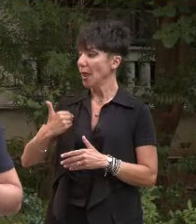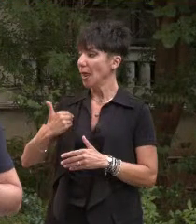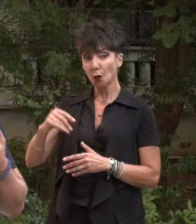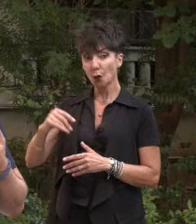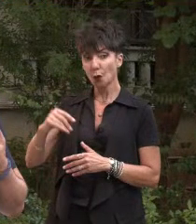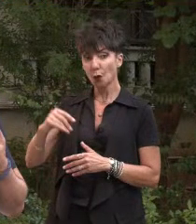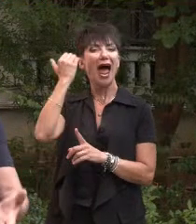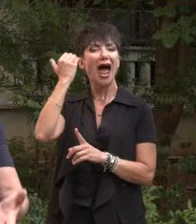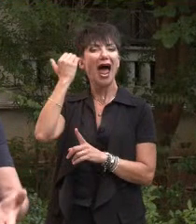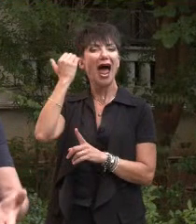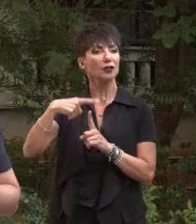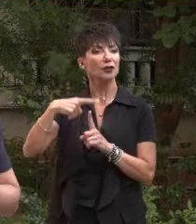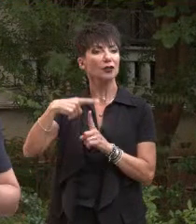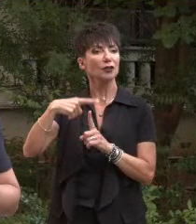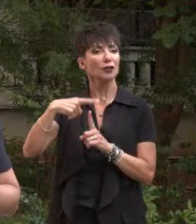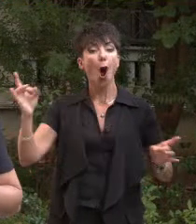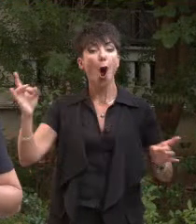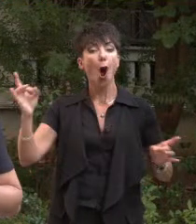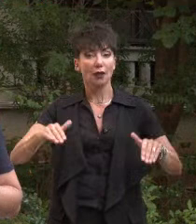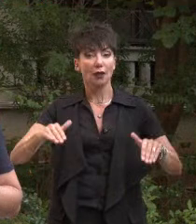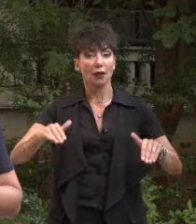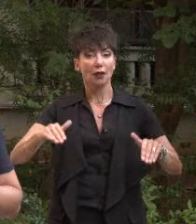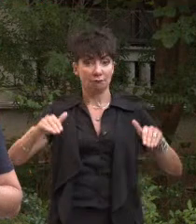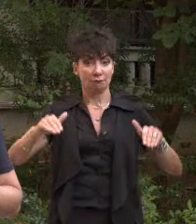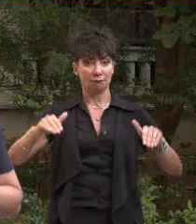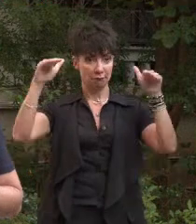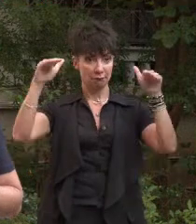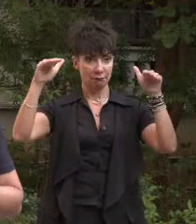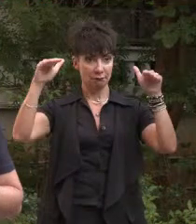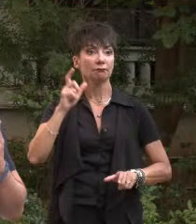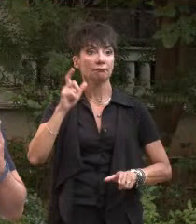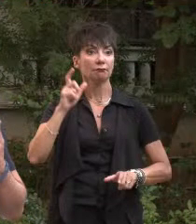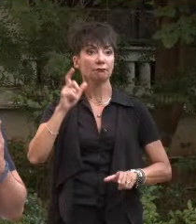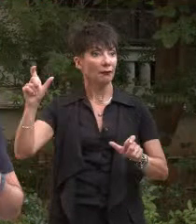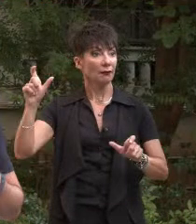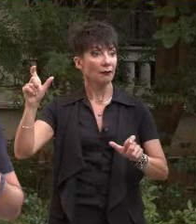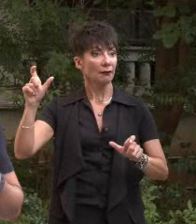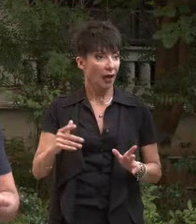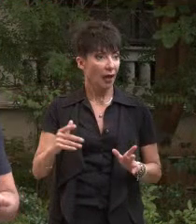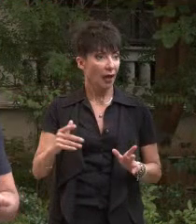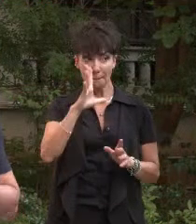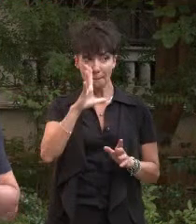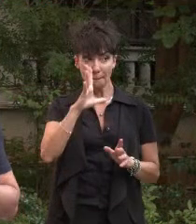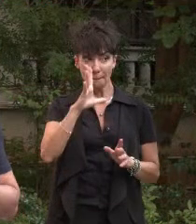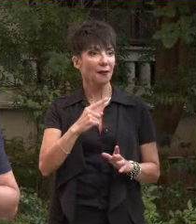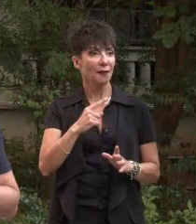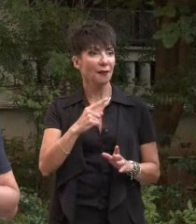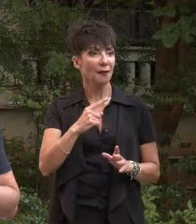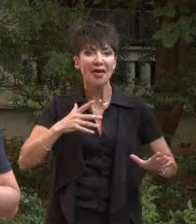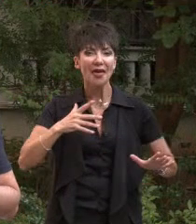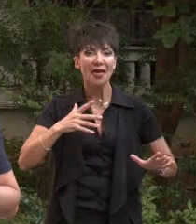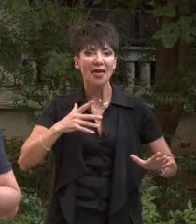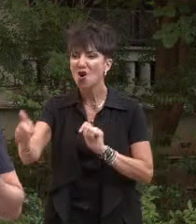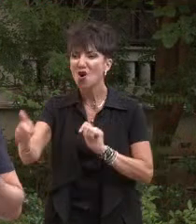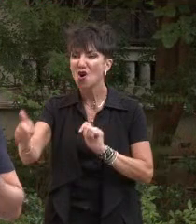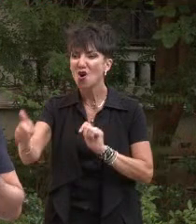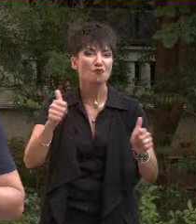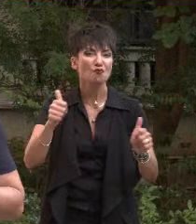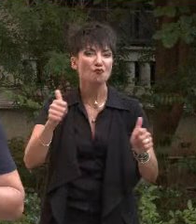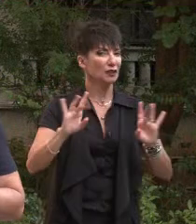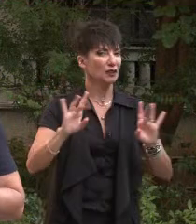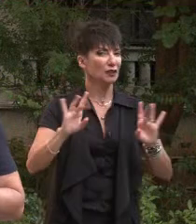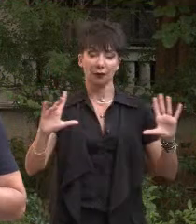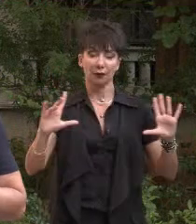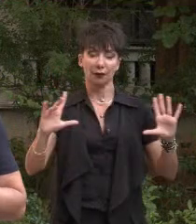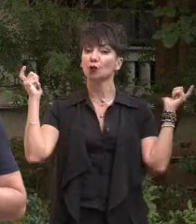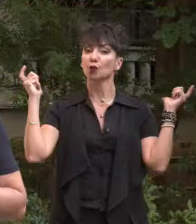ως ενήλικες πολίτες σε λίγο καιρό να είστε αυτοί που δεν θα αφήσετε κανένα παιδί να είναι μόνο. Καμία